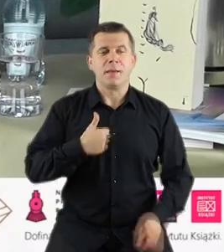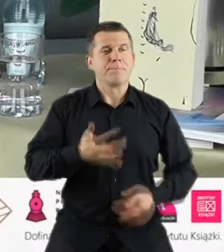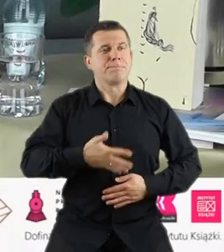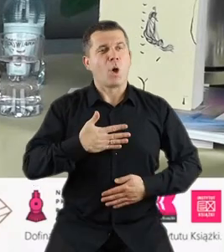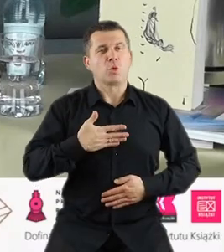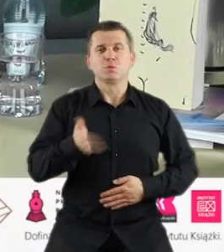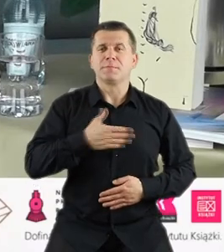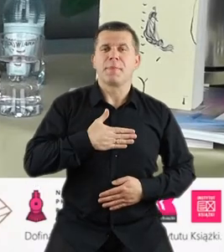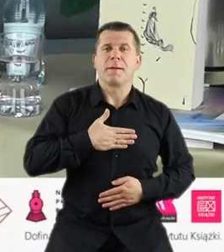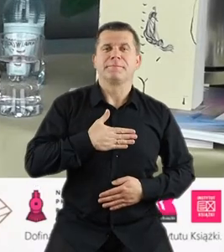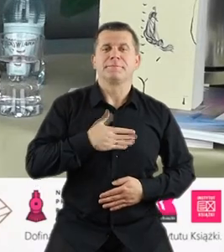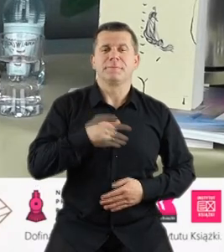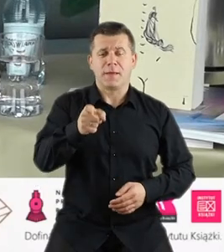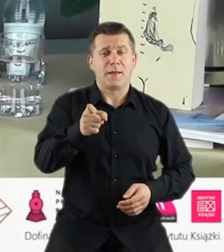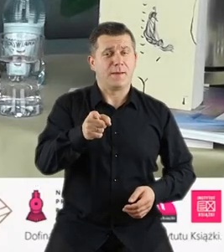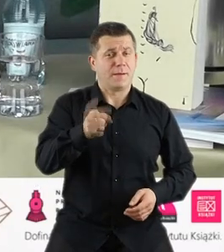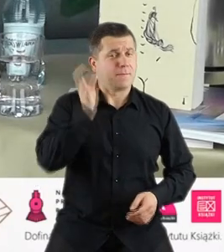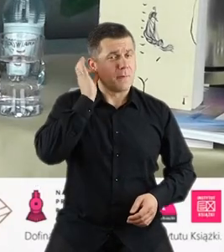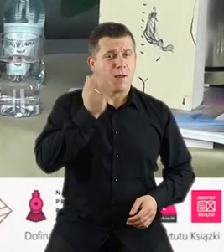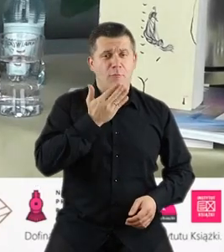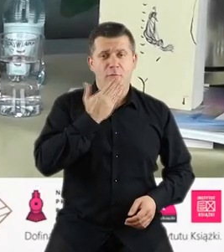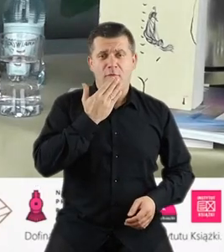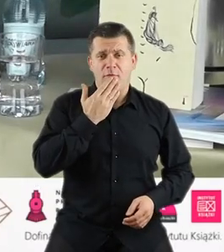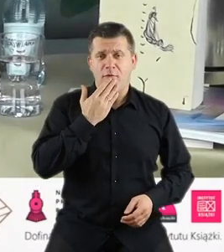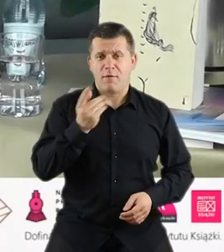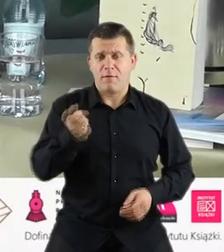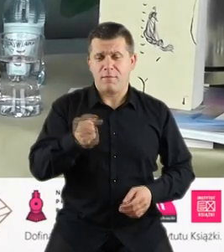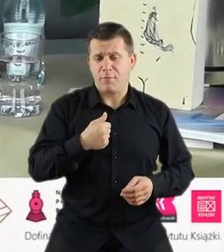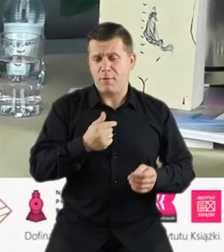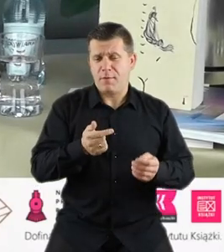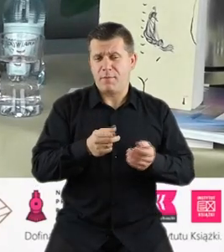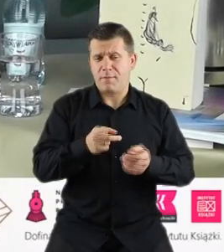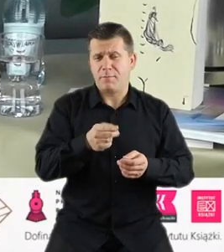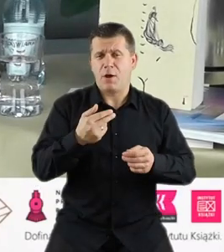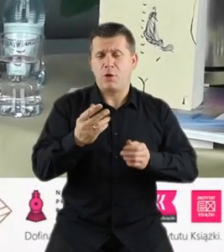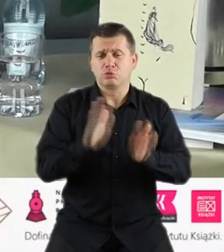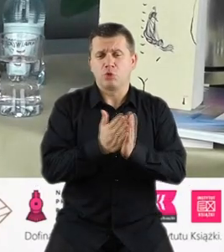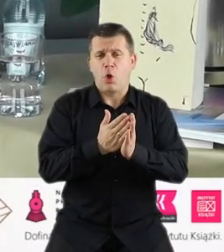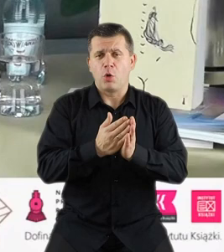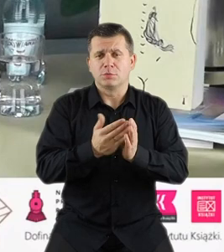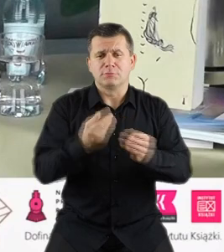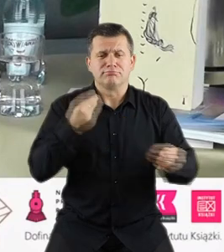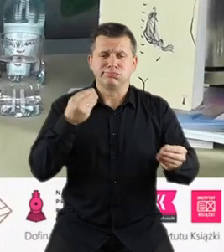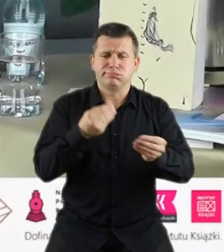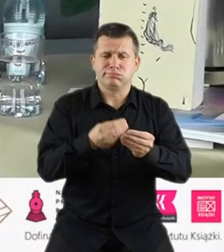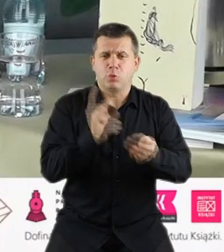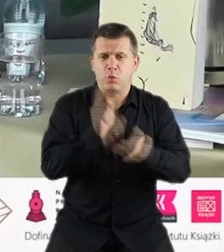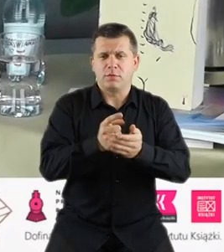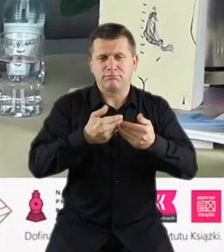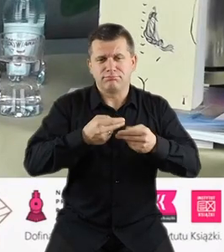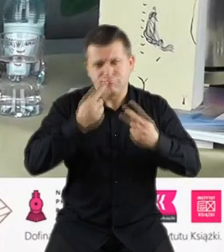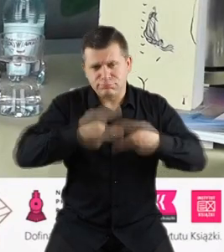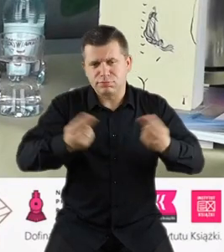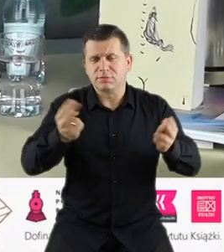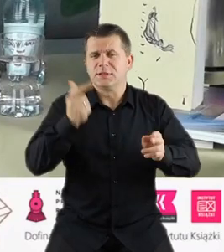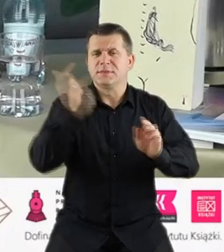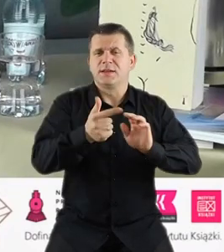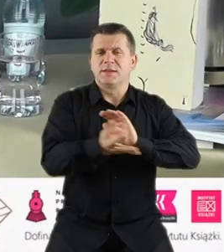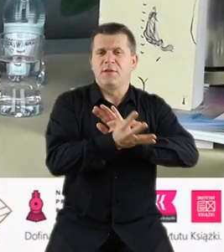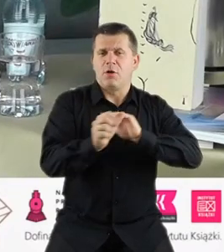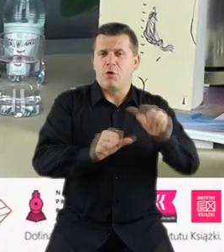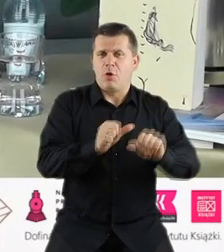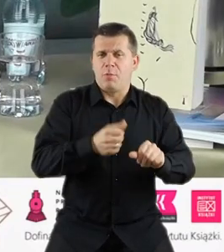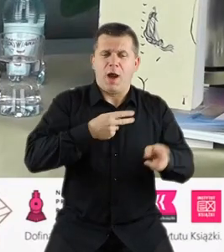poczucie, że tak jak Pani wspomniała, mapa pojawiła się pod koniec 2019 roku. Pierwsze spotkania były w listopadzie i w